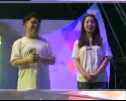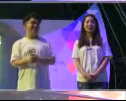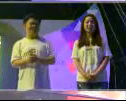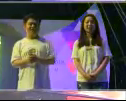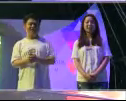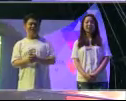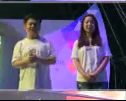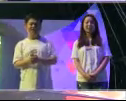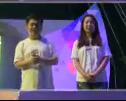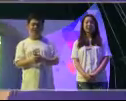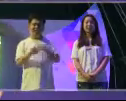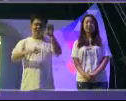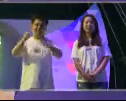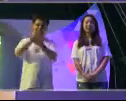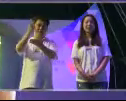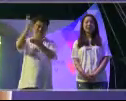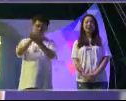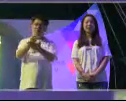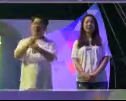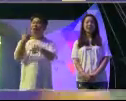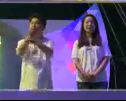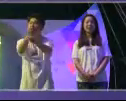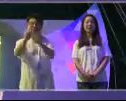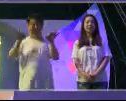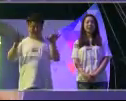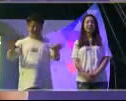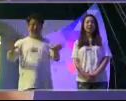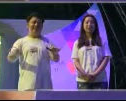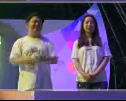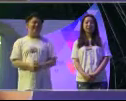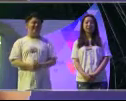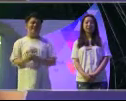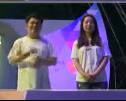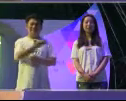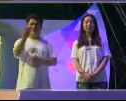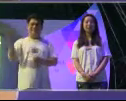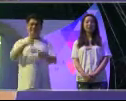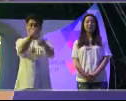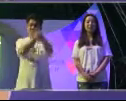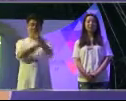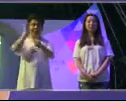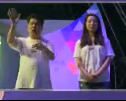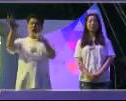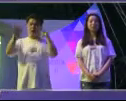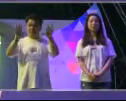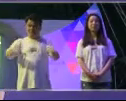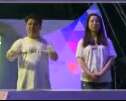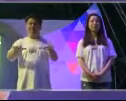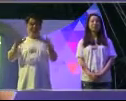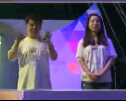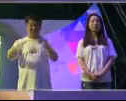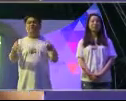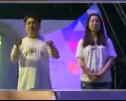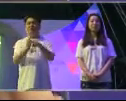부가 쩍 차벽 을 소재 저어 째 여러분 인권의 낮이고 넣습니다 지금 상생을 해서